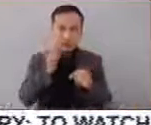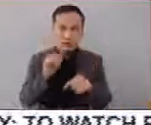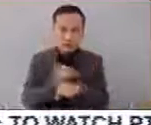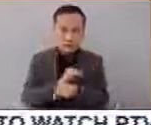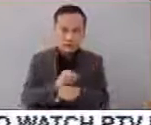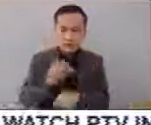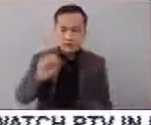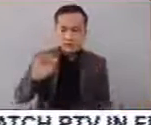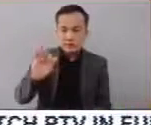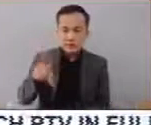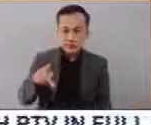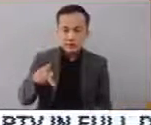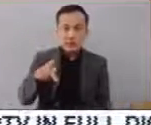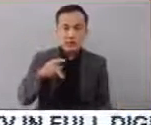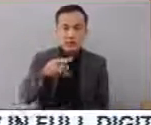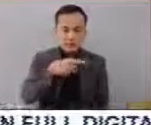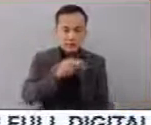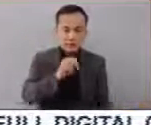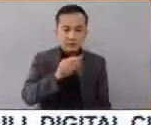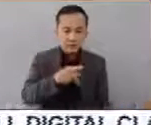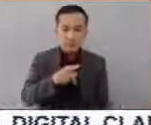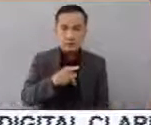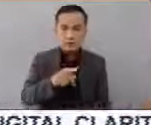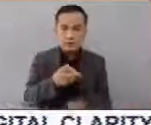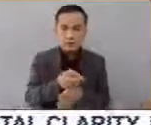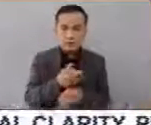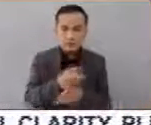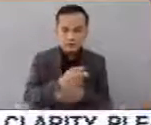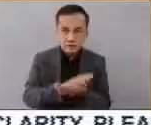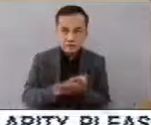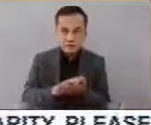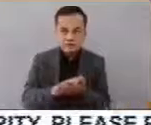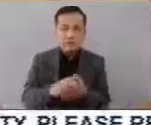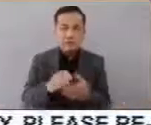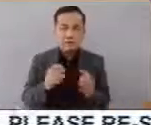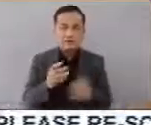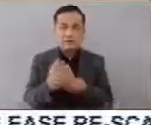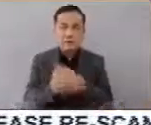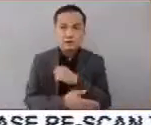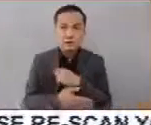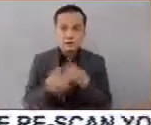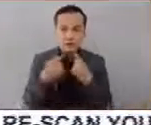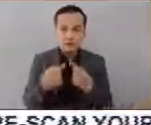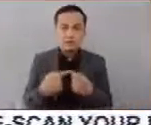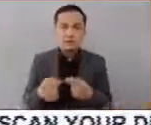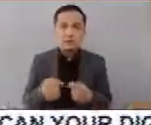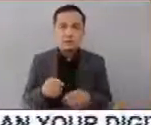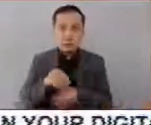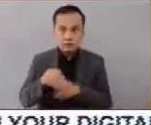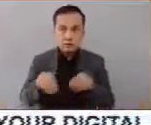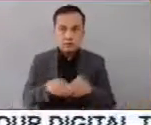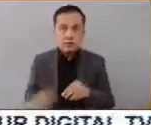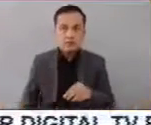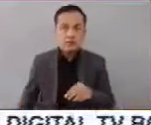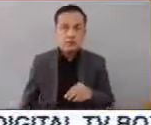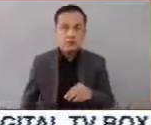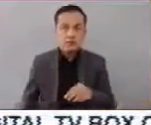our momentum in infrastructure development, I have directed DPWH, DTR,